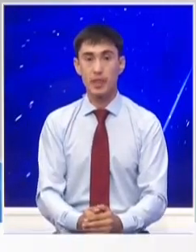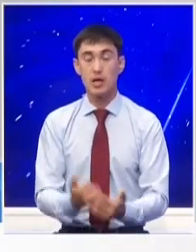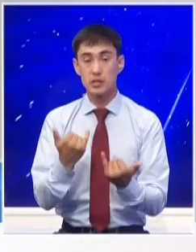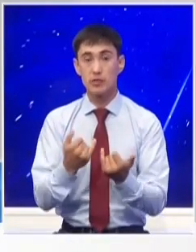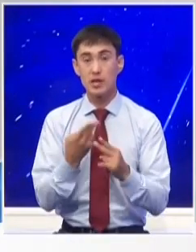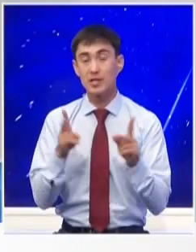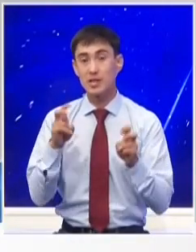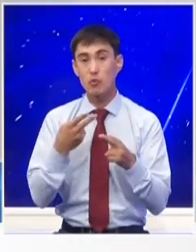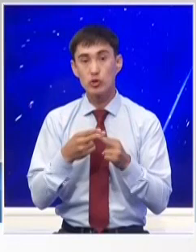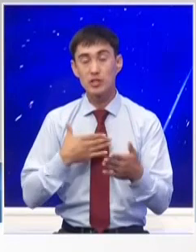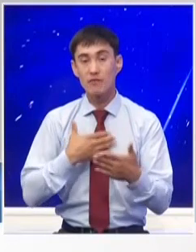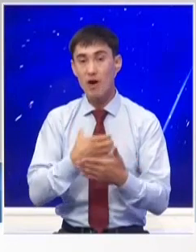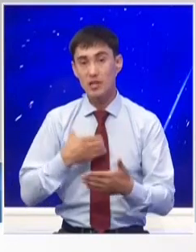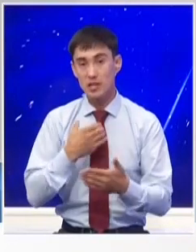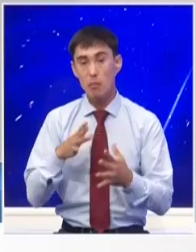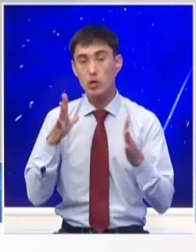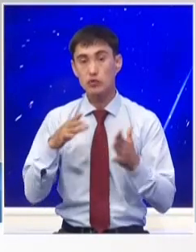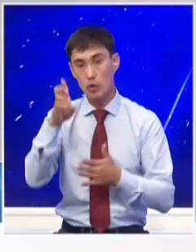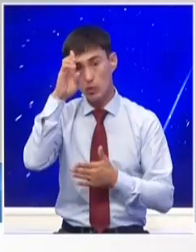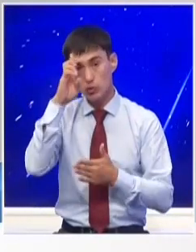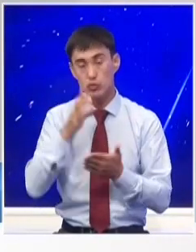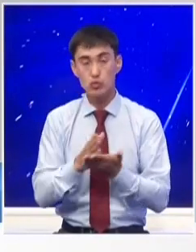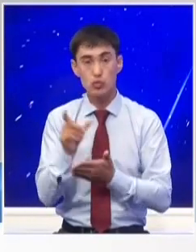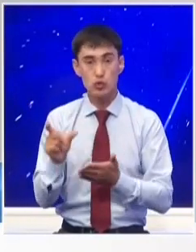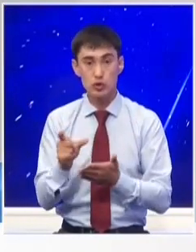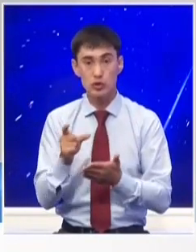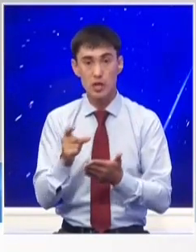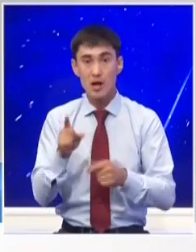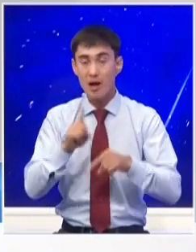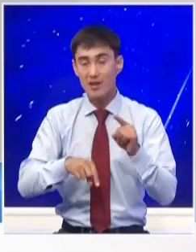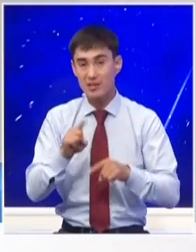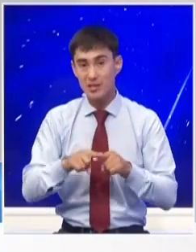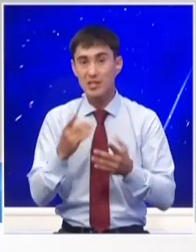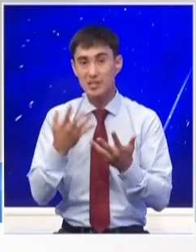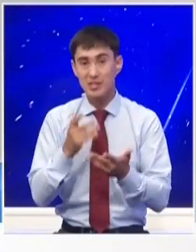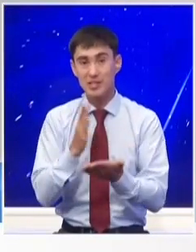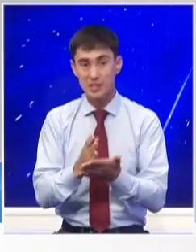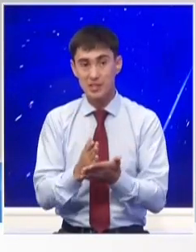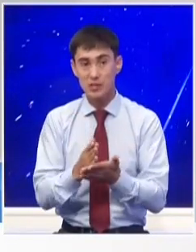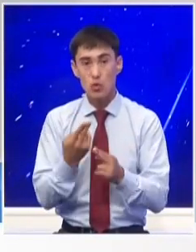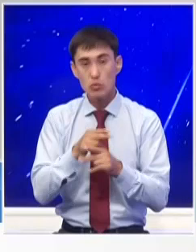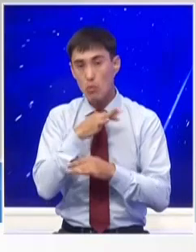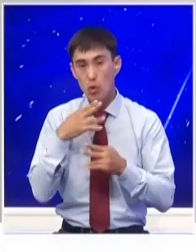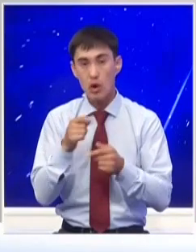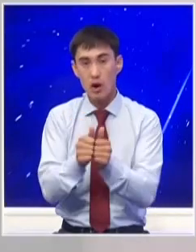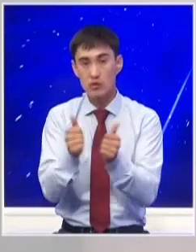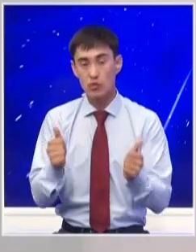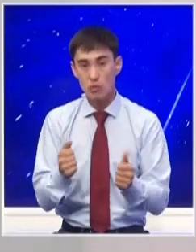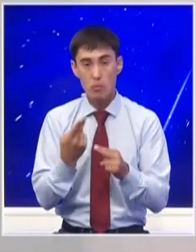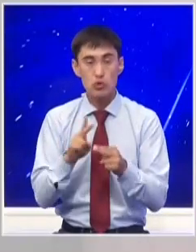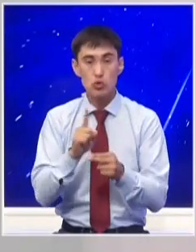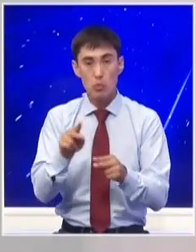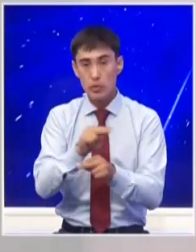Сегодня эта тема очень актуальна. Большинство государственных служащих являются родителями. Среди них имеются очень много разводов. Для того,